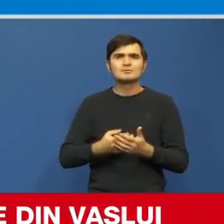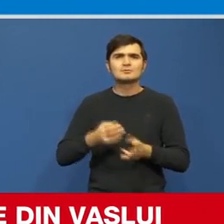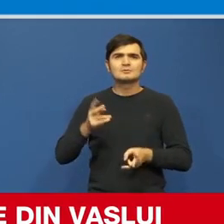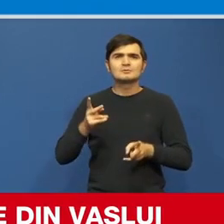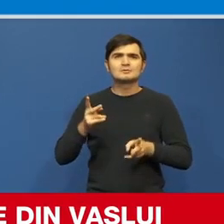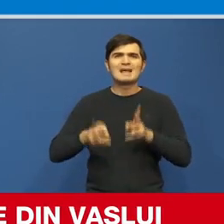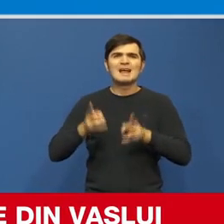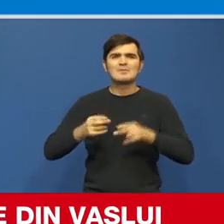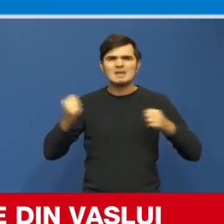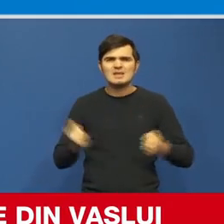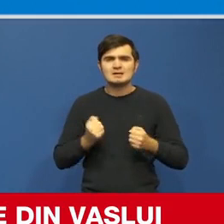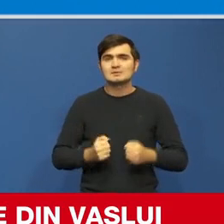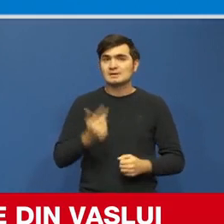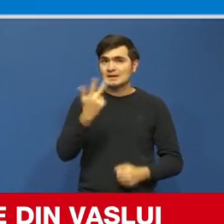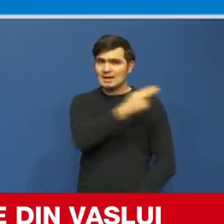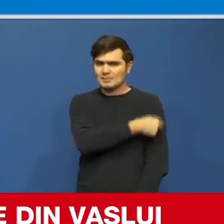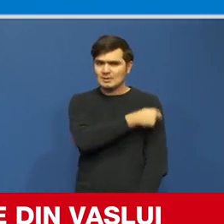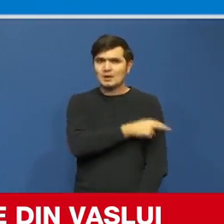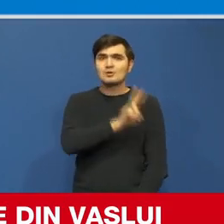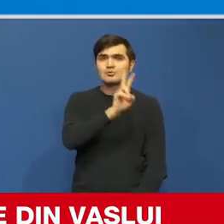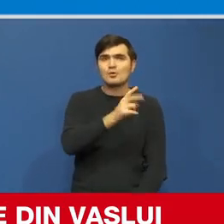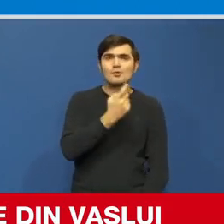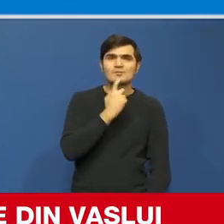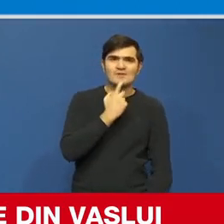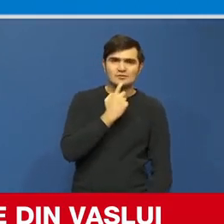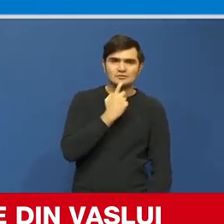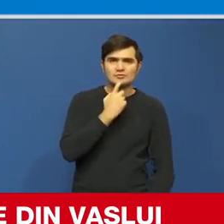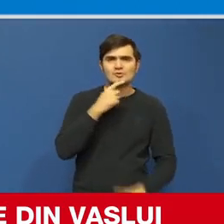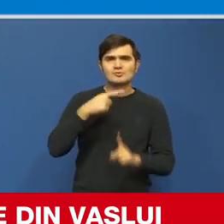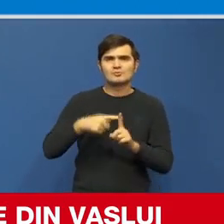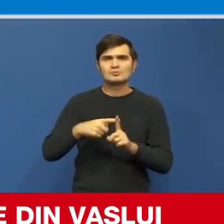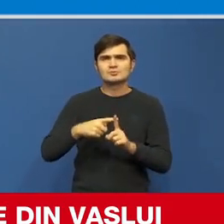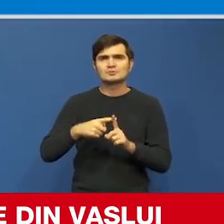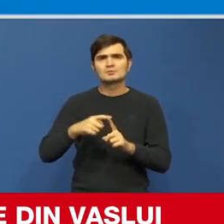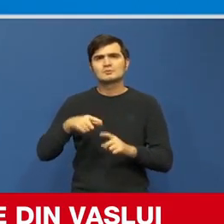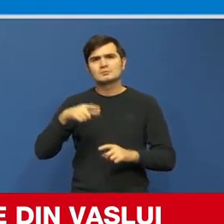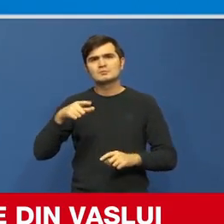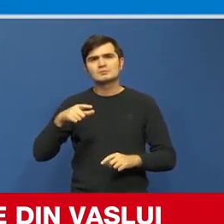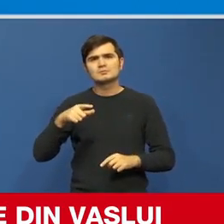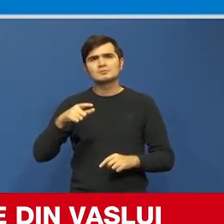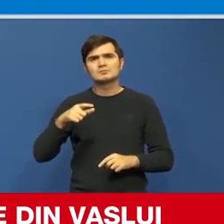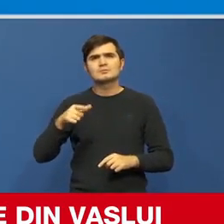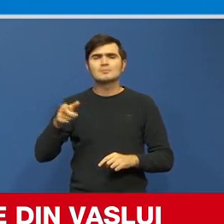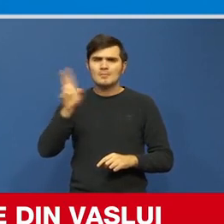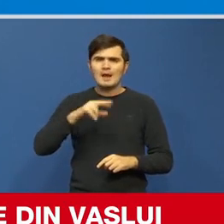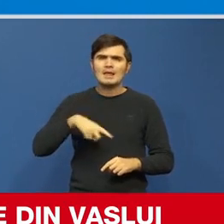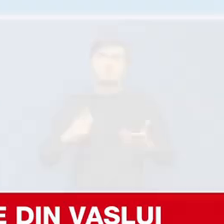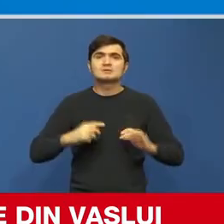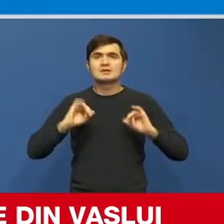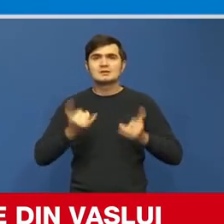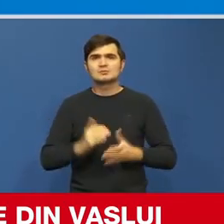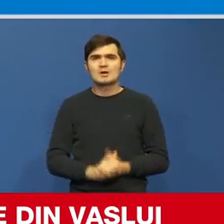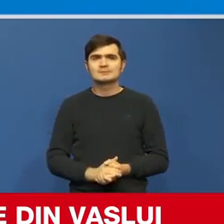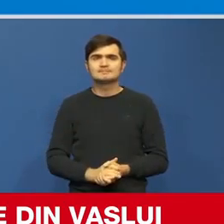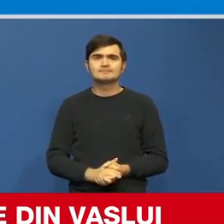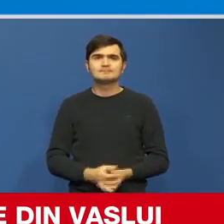3 spitale sunt 2 din județul Vaslui, respectiv Spitalul din Bârlad și Spitalul din Vaslui. Și, bineînțeles, și la Iași,